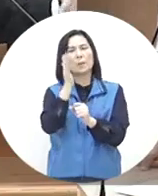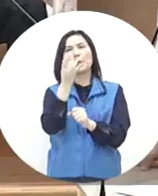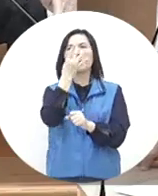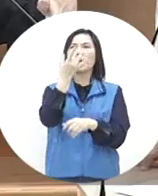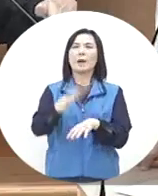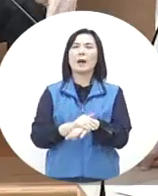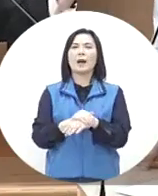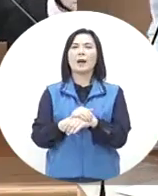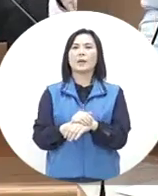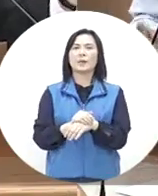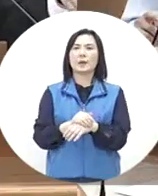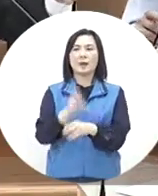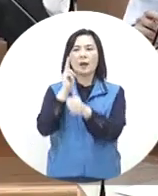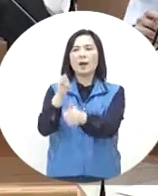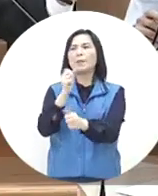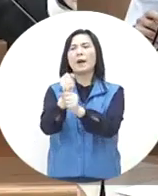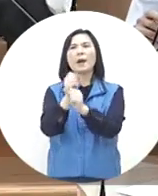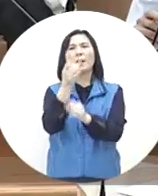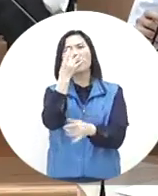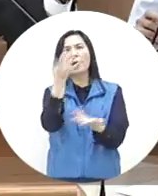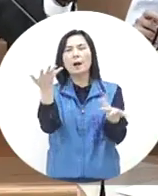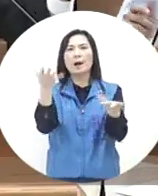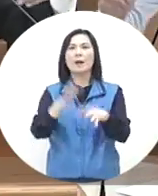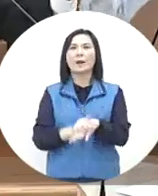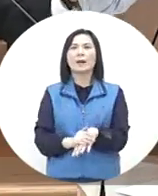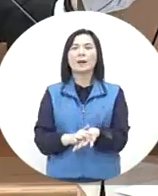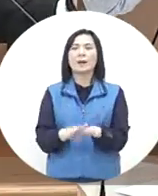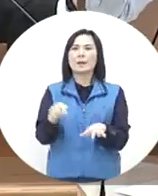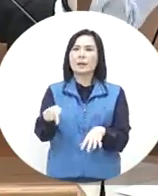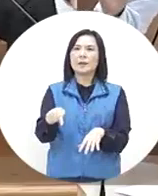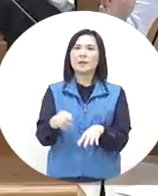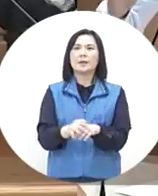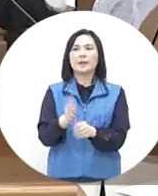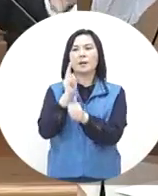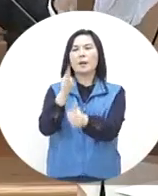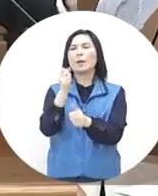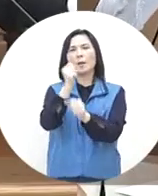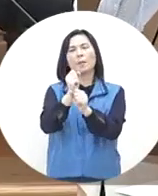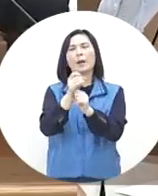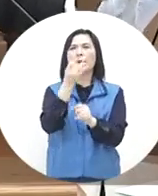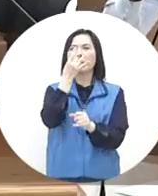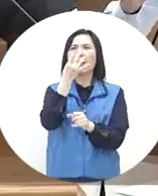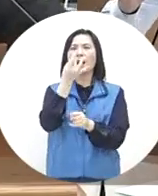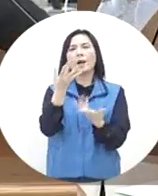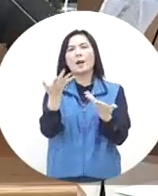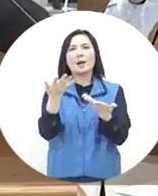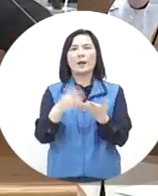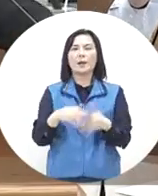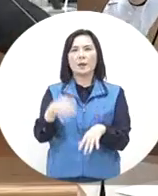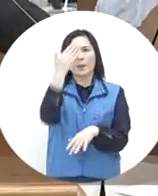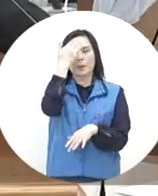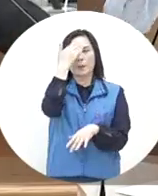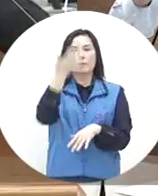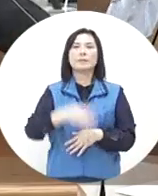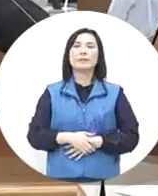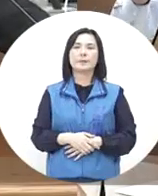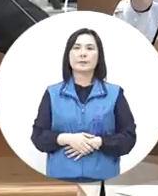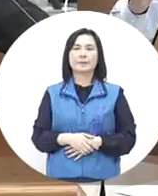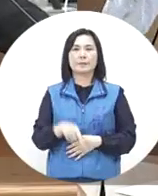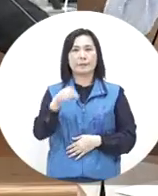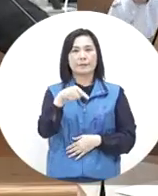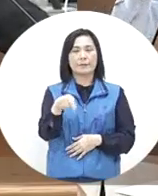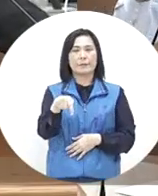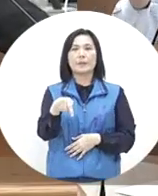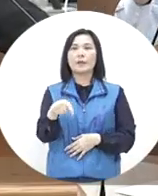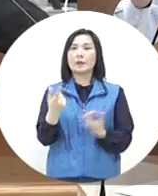苞未出来。等下后个月啊，这个月的花苞未出来，我马上欢乐呀。 市长， 先搞这。 但是这些东西哈、哦，也是要继